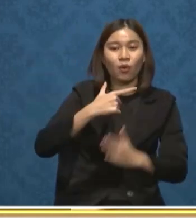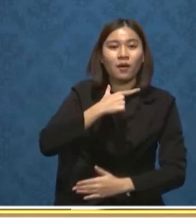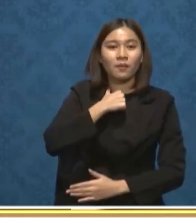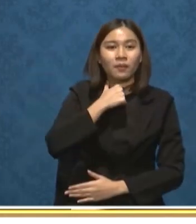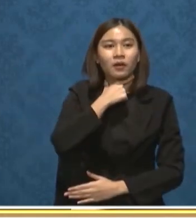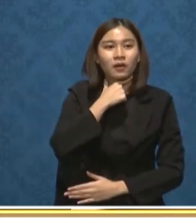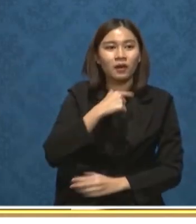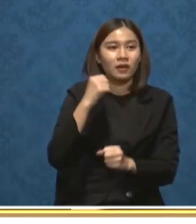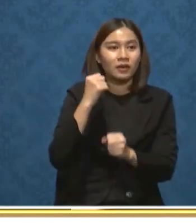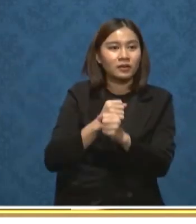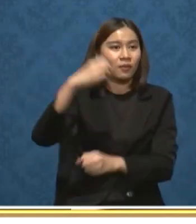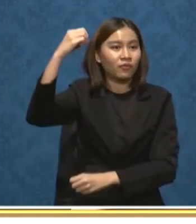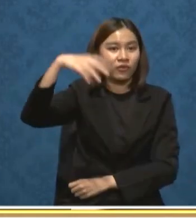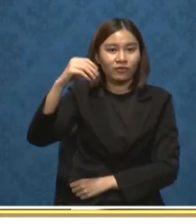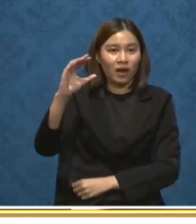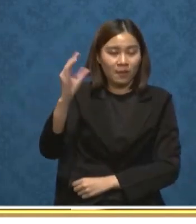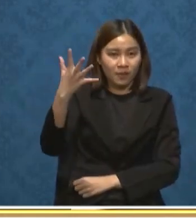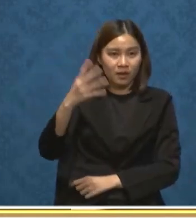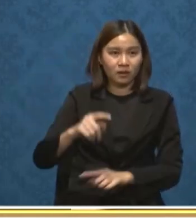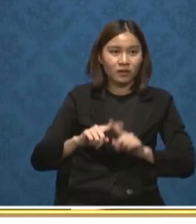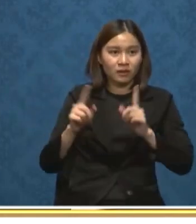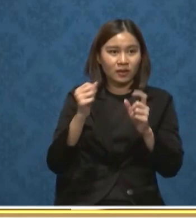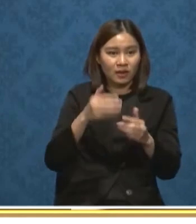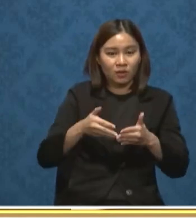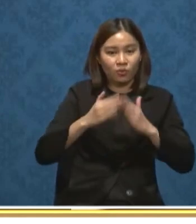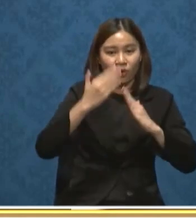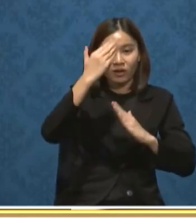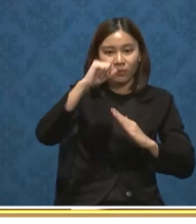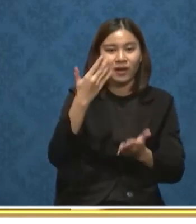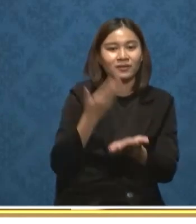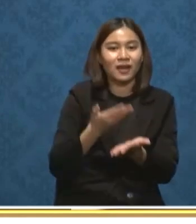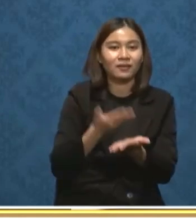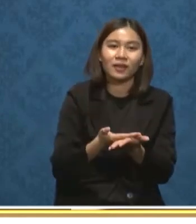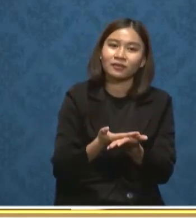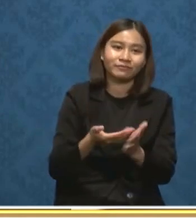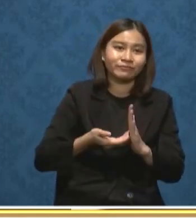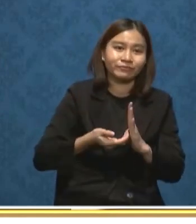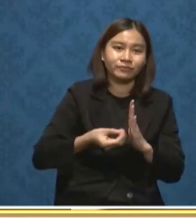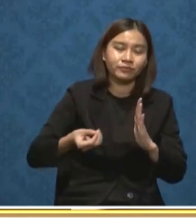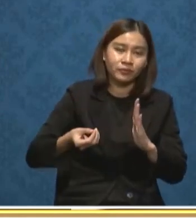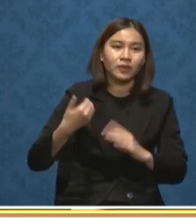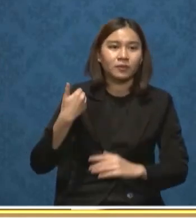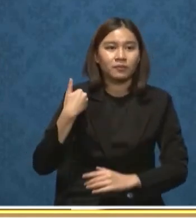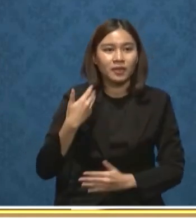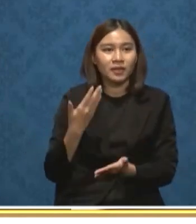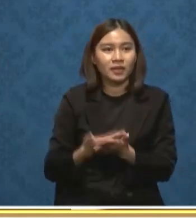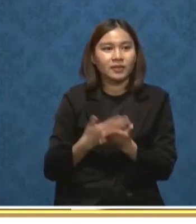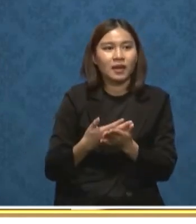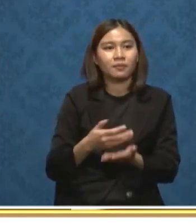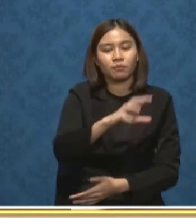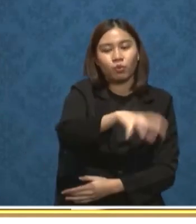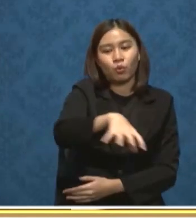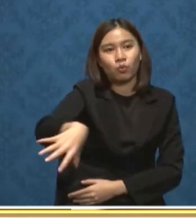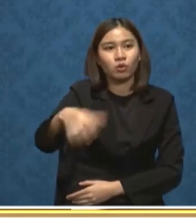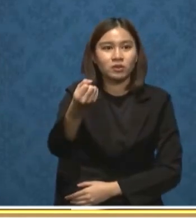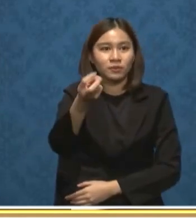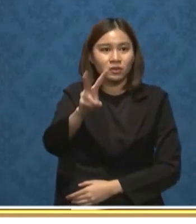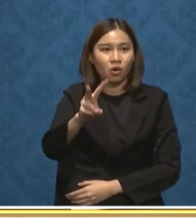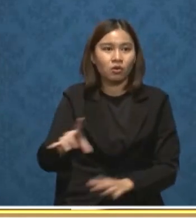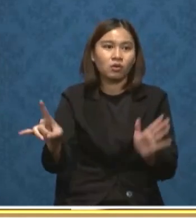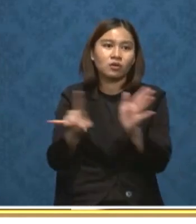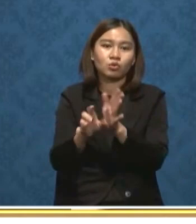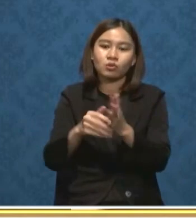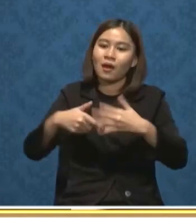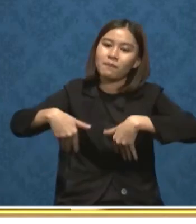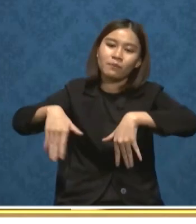น่าจะผลิตไฟฟ้านะครัแต่น่าจะตั้งขมาเพื่ผลิตเงินพรมากกว่าสรางไป 12 แห่งสุดท้ายถูกต่อย